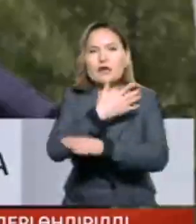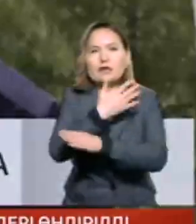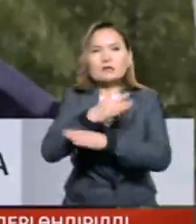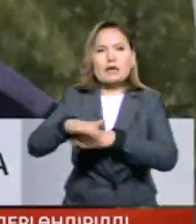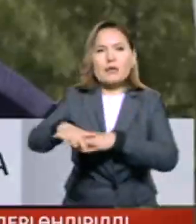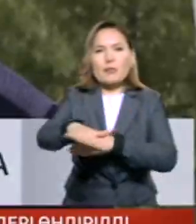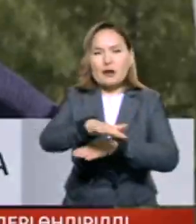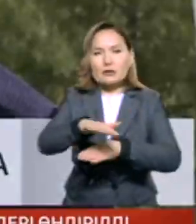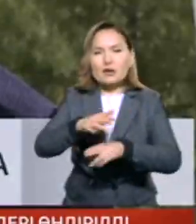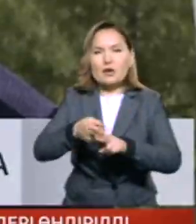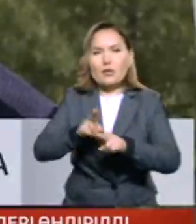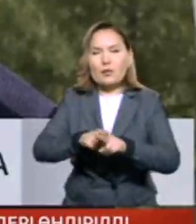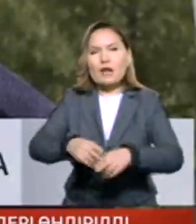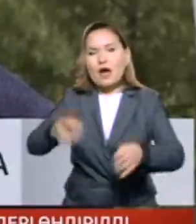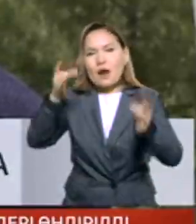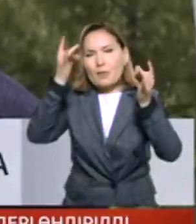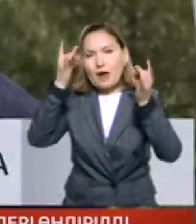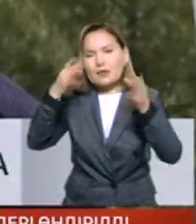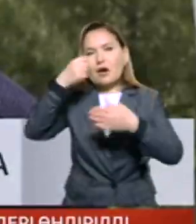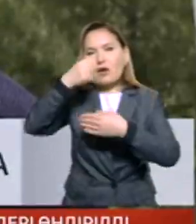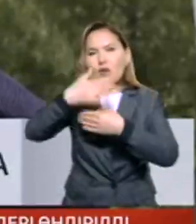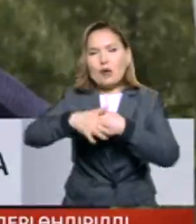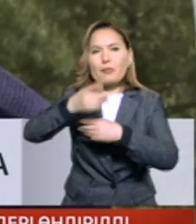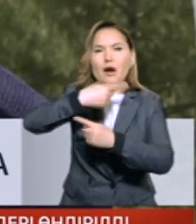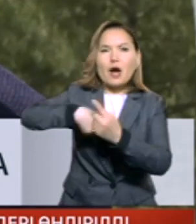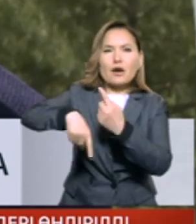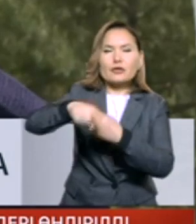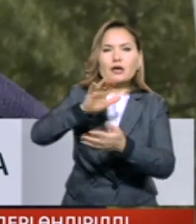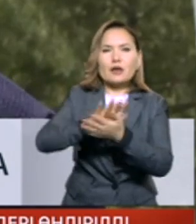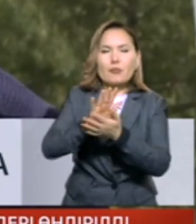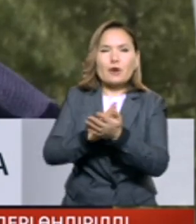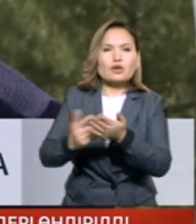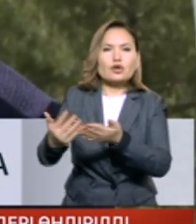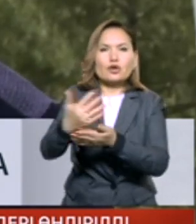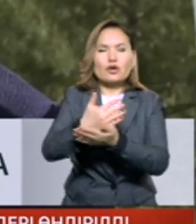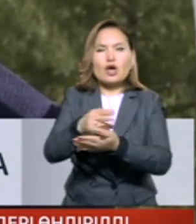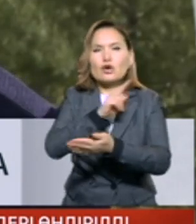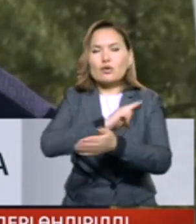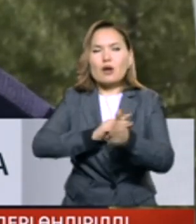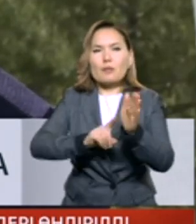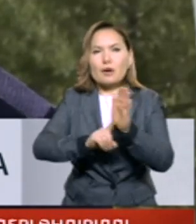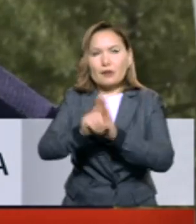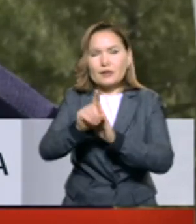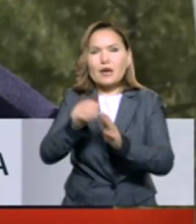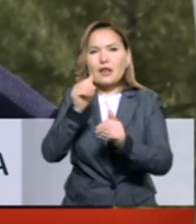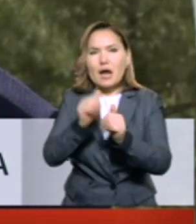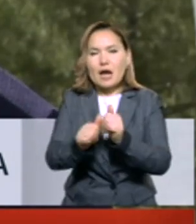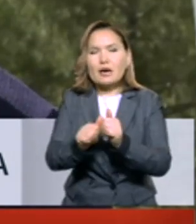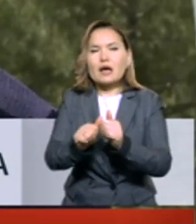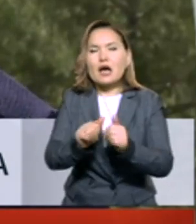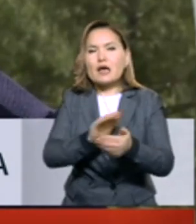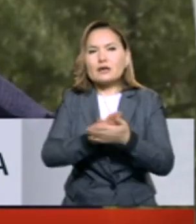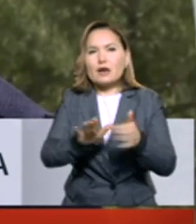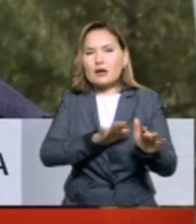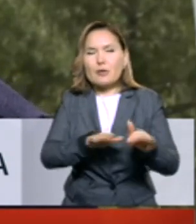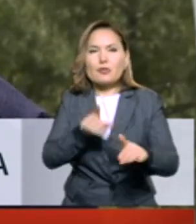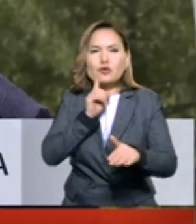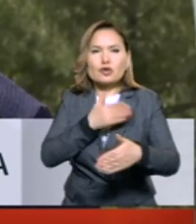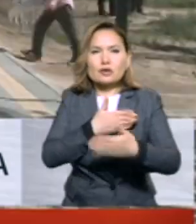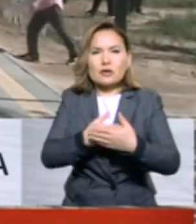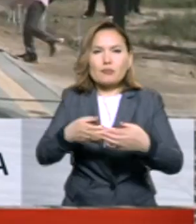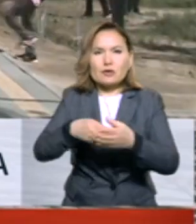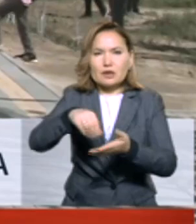сонымен қатар жаңағы мәдени орталықтардың айналасын тазалау жұмыстарын жүргізіп жатырмыз. Әр тазалық акцияларында осы аудан жастары белсенді түрде